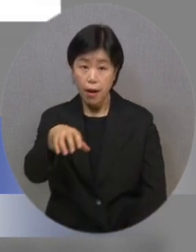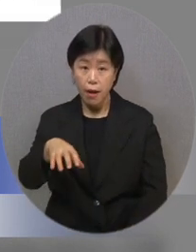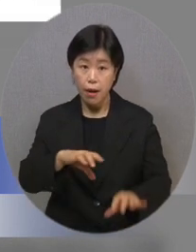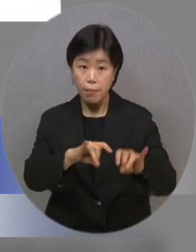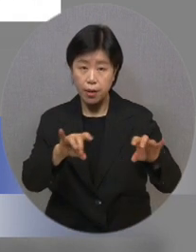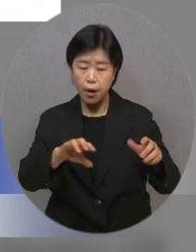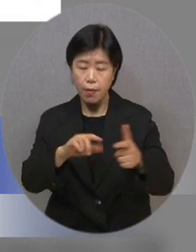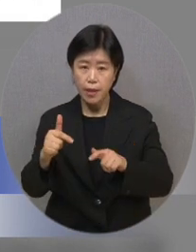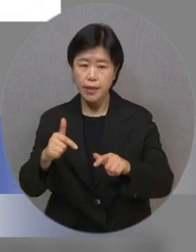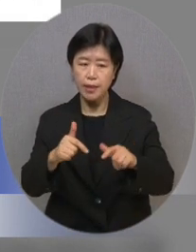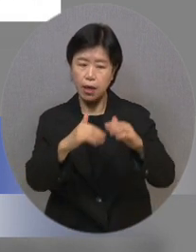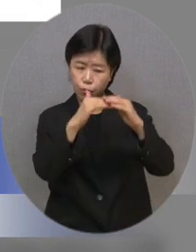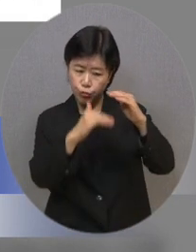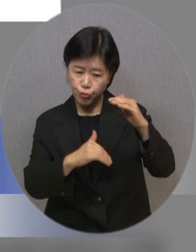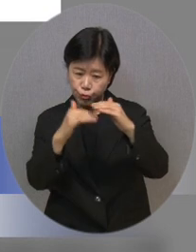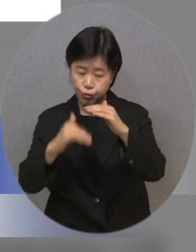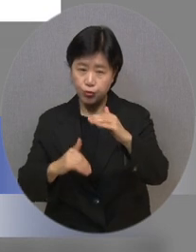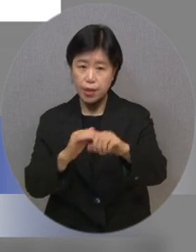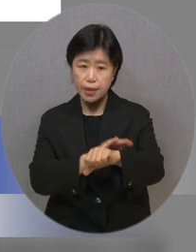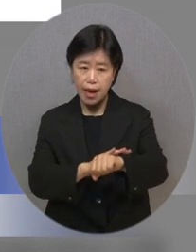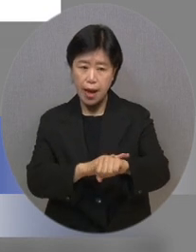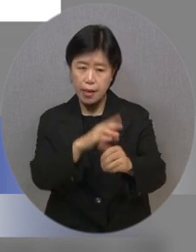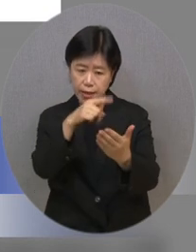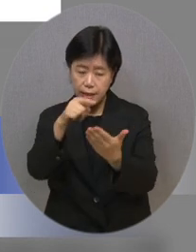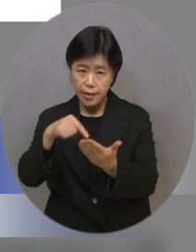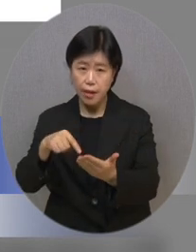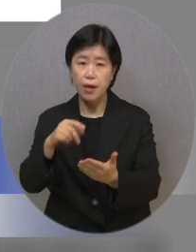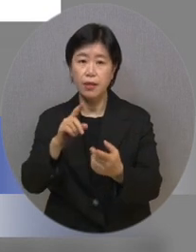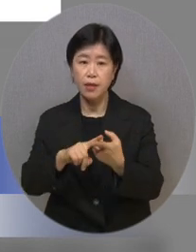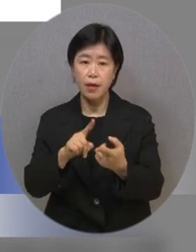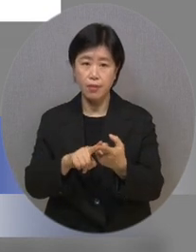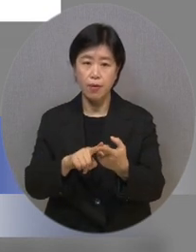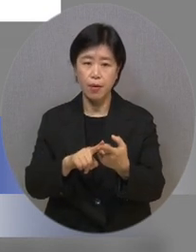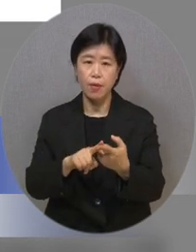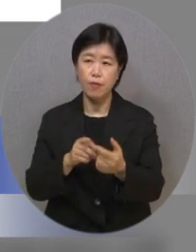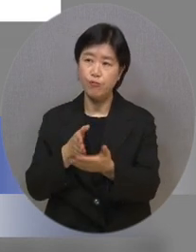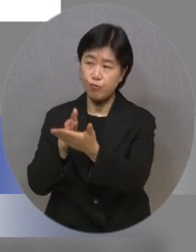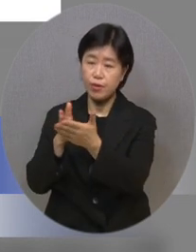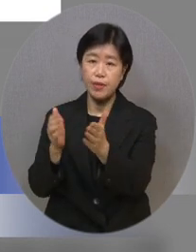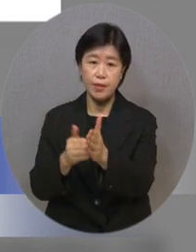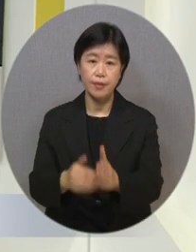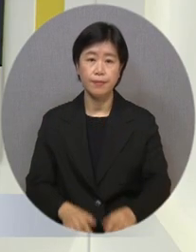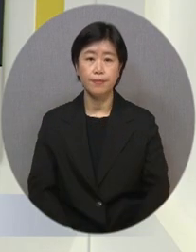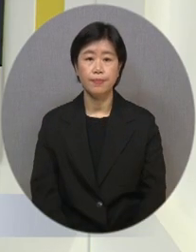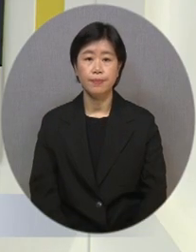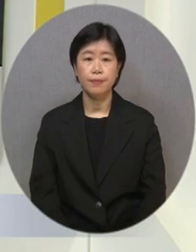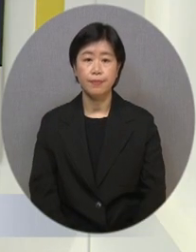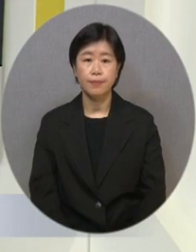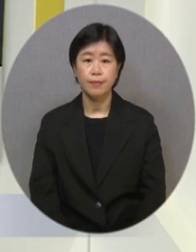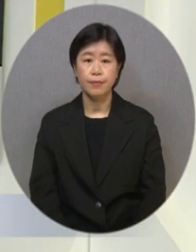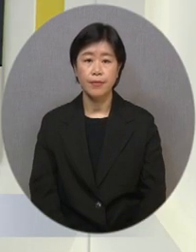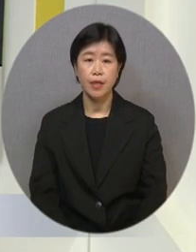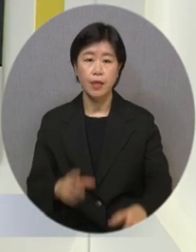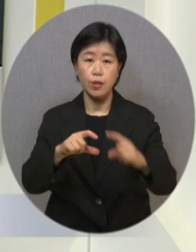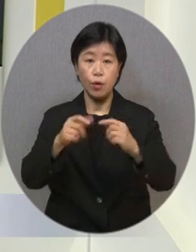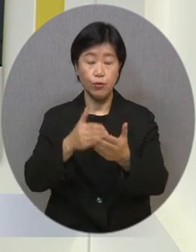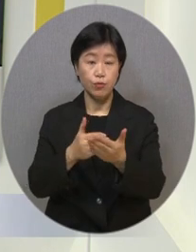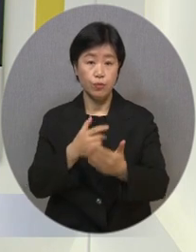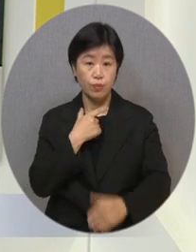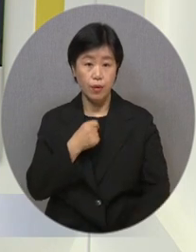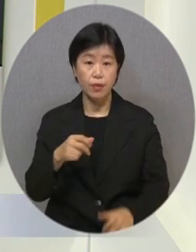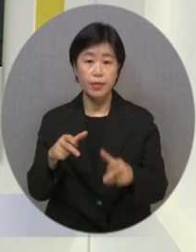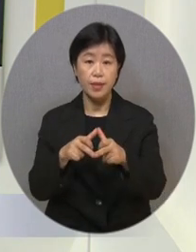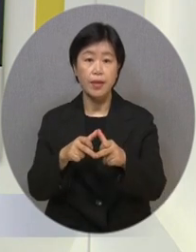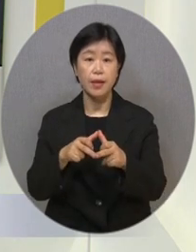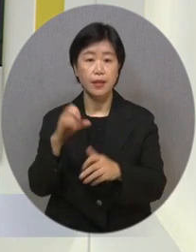모니터링 이행체계 구축 등을 각국 정부에 촉구했습니다 더 자세한 뉴스는 장애인